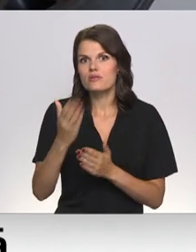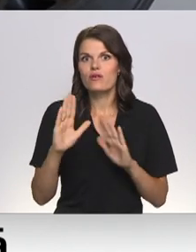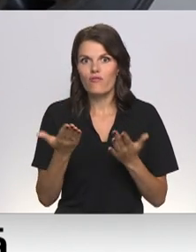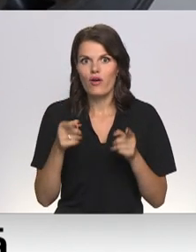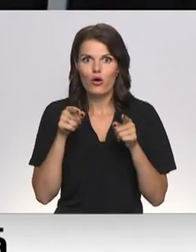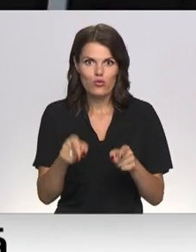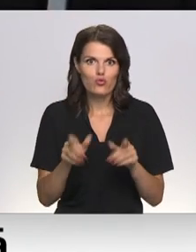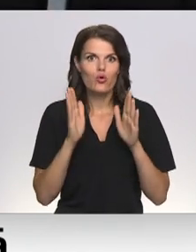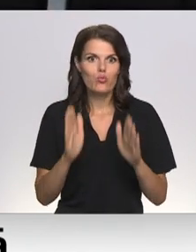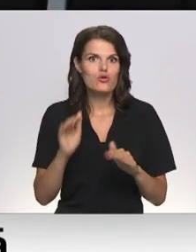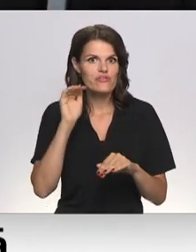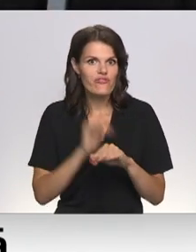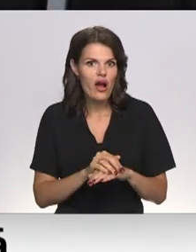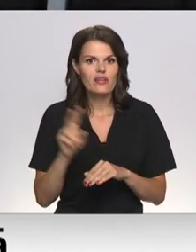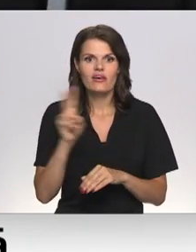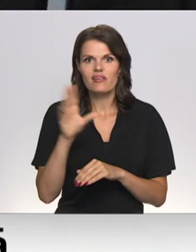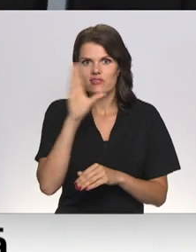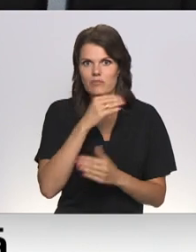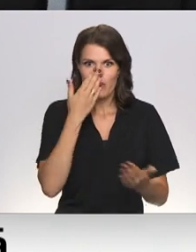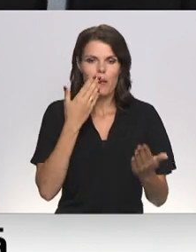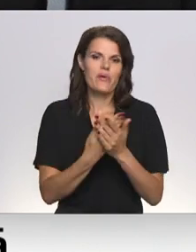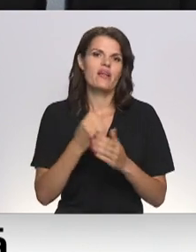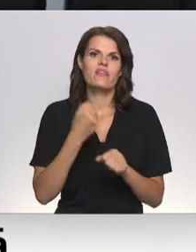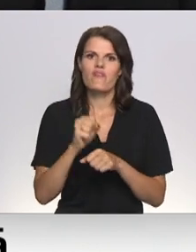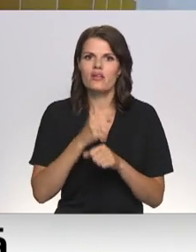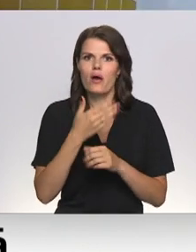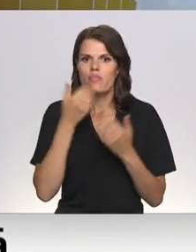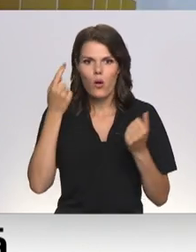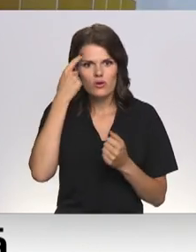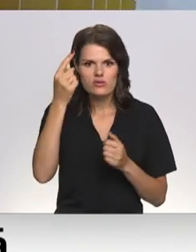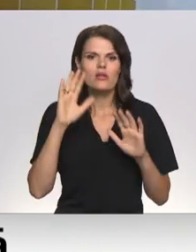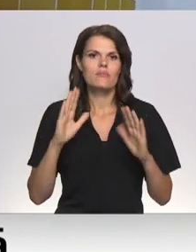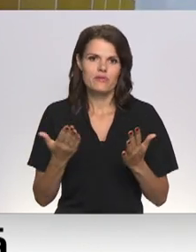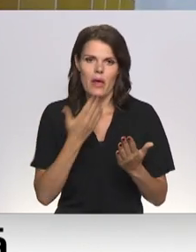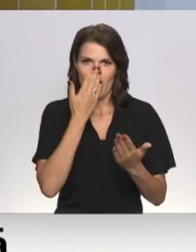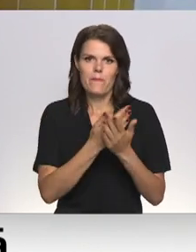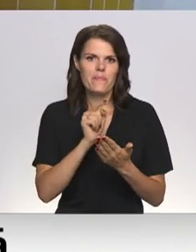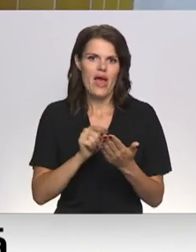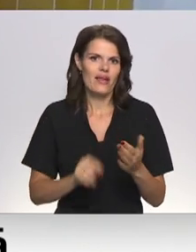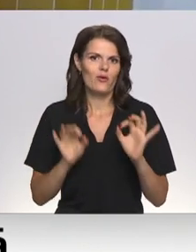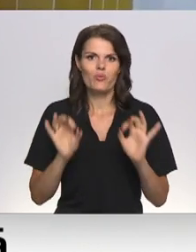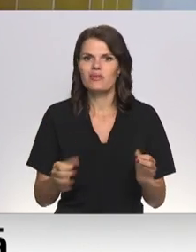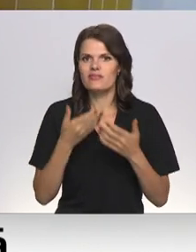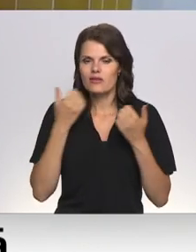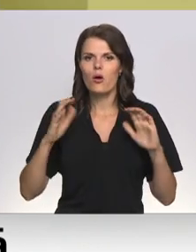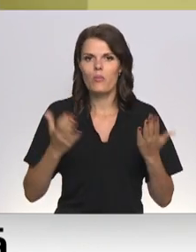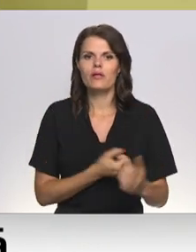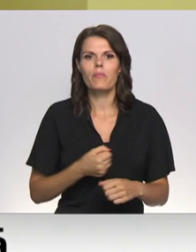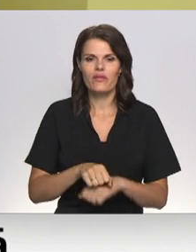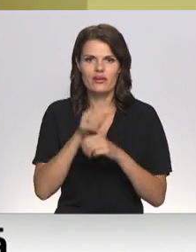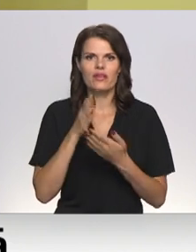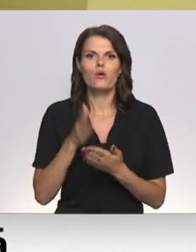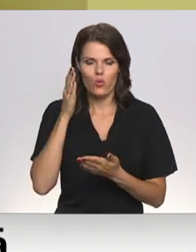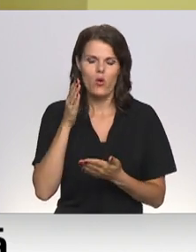būs arī kaut kādi fakti, kas spētu pierādīt vardarbību, nav zināms, bet noprotams, ka pierādījumi īsti nav. Bet to, ka bada streiki notiek